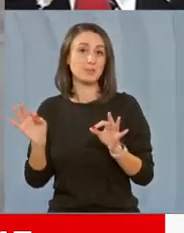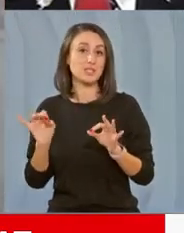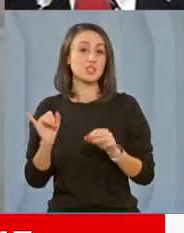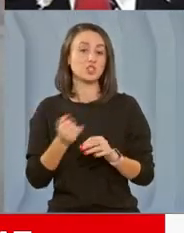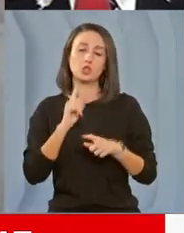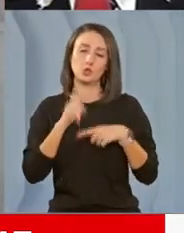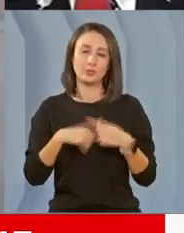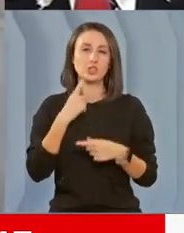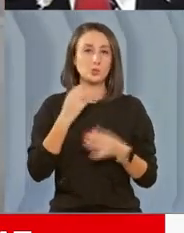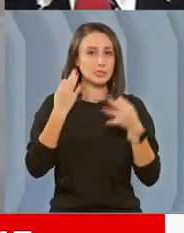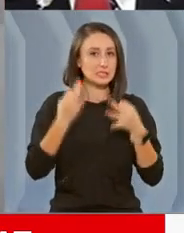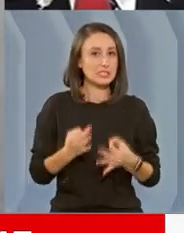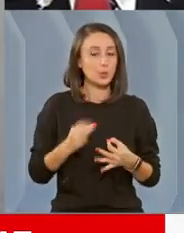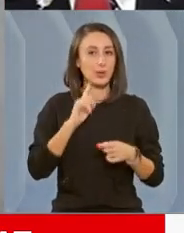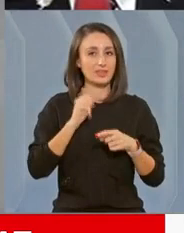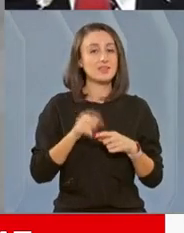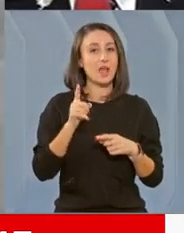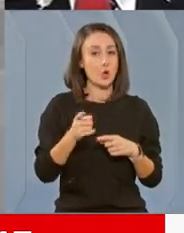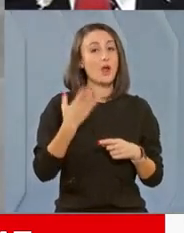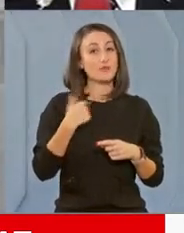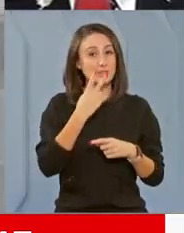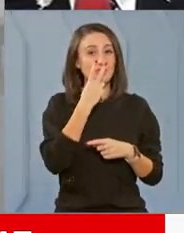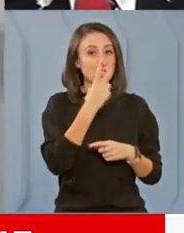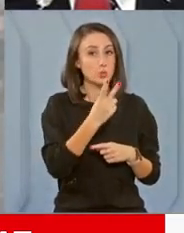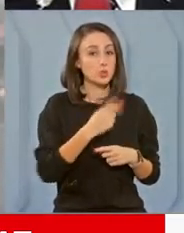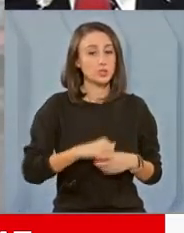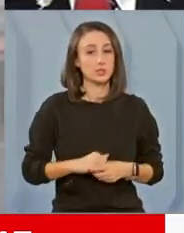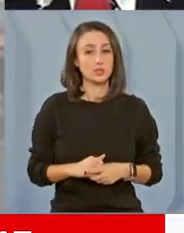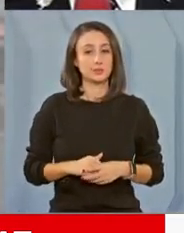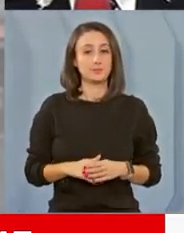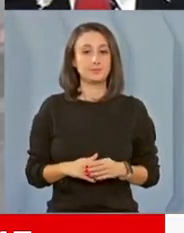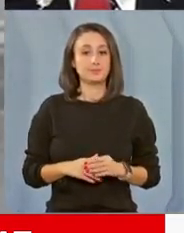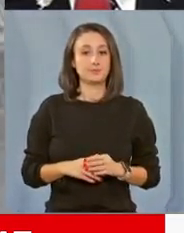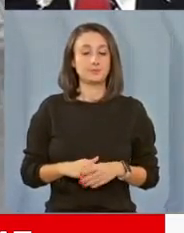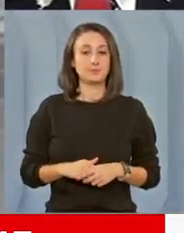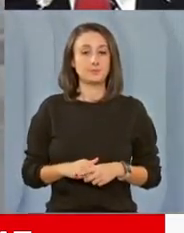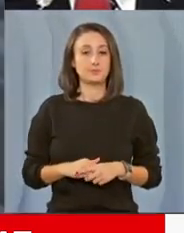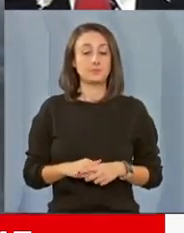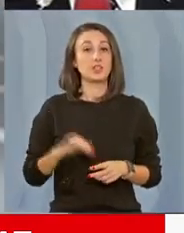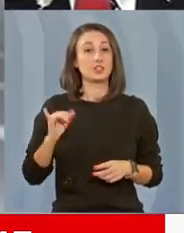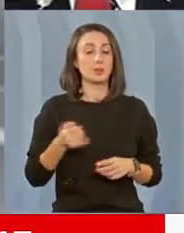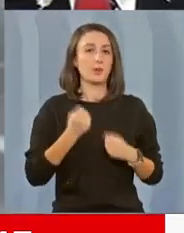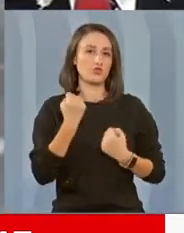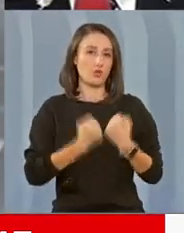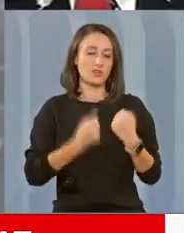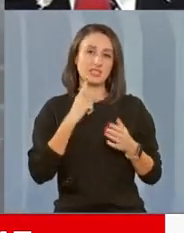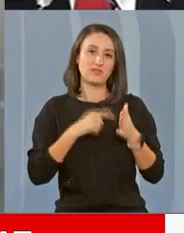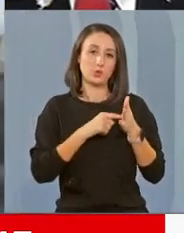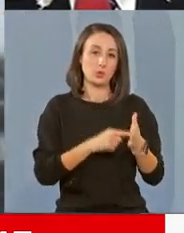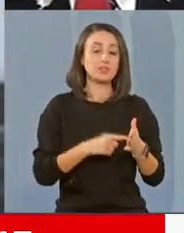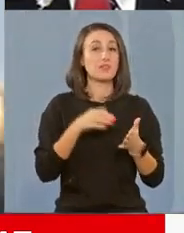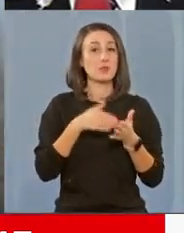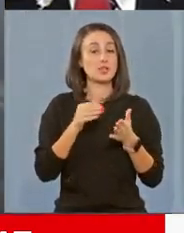numai după ce sunt absolut siguri că intenția lor de a traversa a fost observată și de către șoferi, iar pe conducătorii auto îi sfătuim